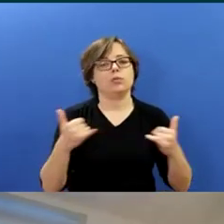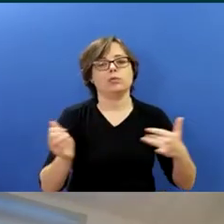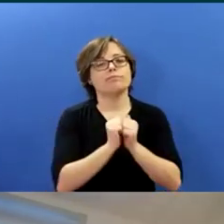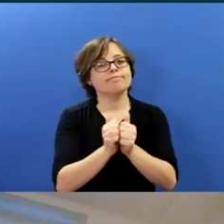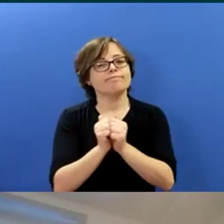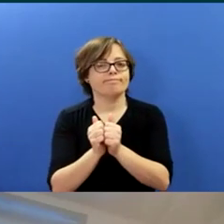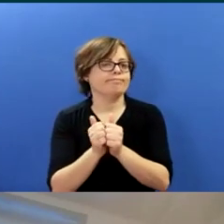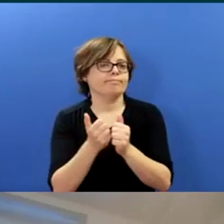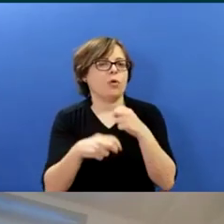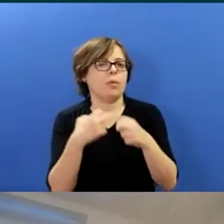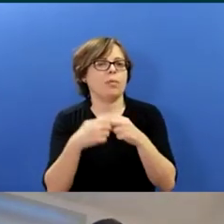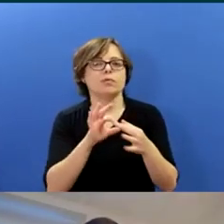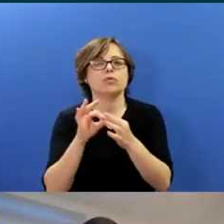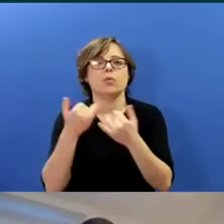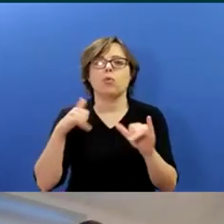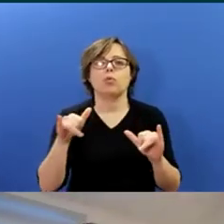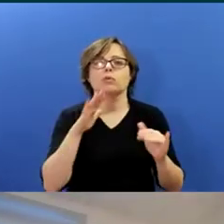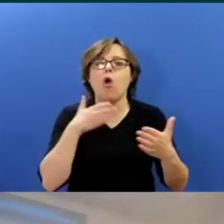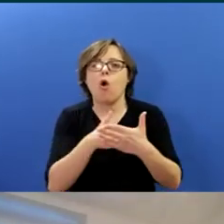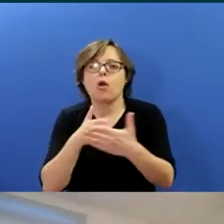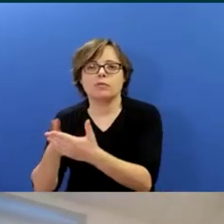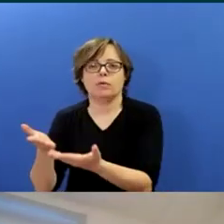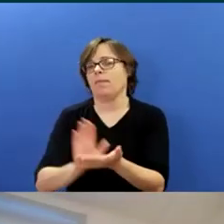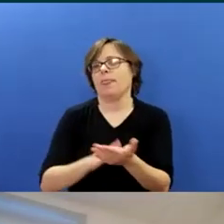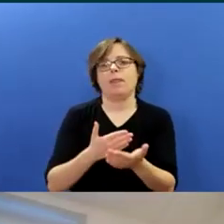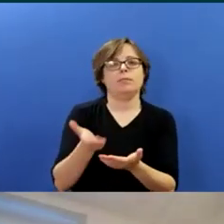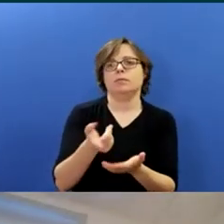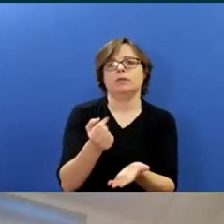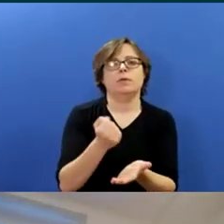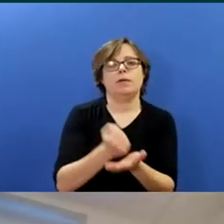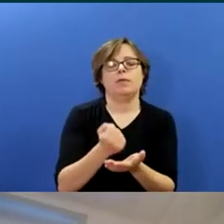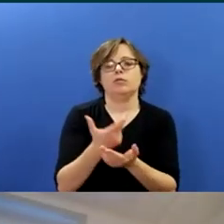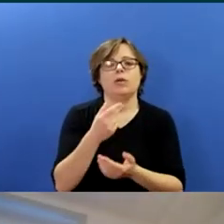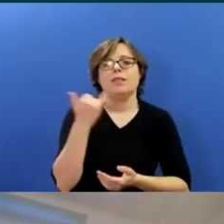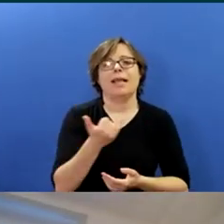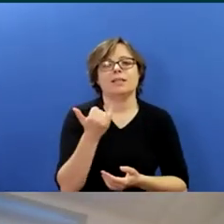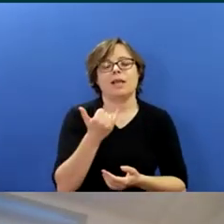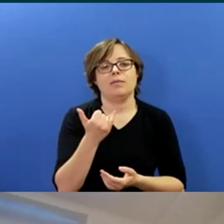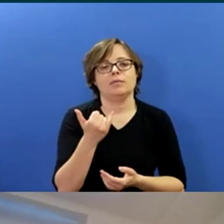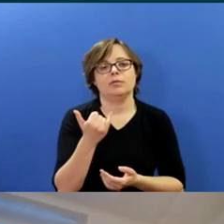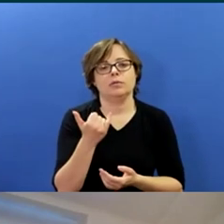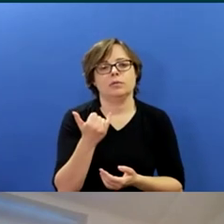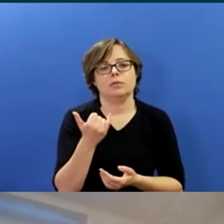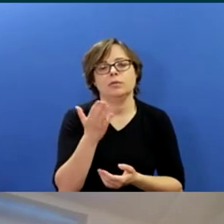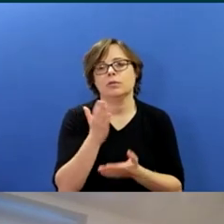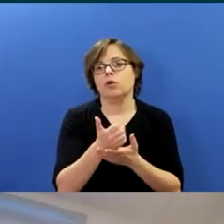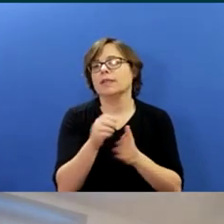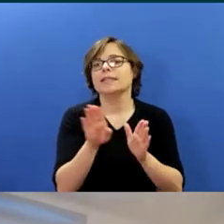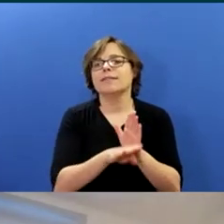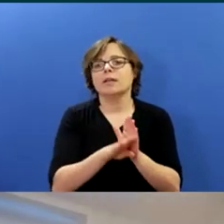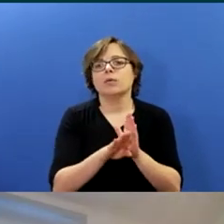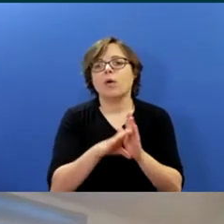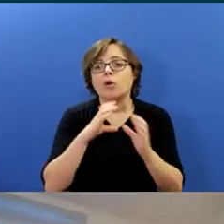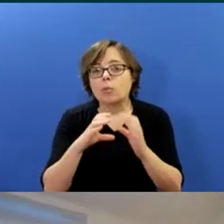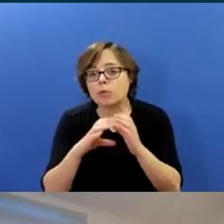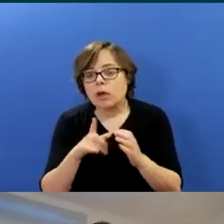ograniczeniami w dzisiejszych czasach, but jakie also się including pojawiają, certain czyli kwestie limitations dotyczące in the tego, current jak nie situation. zawsze samo dotarcie za pomocą zwykłych kanałów For example, komunikacji i the